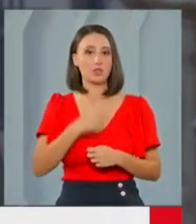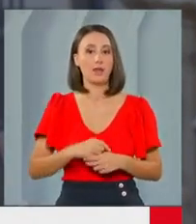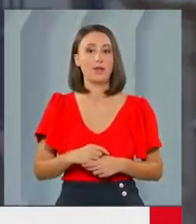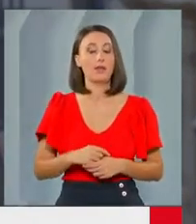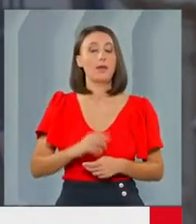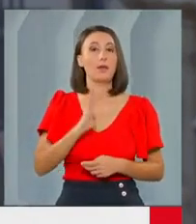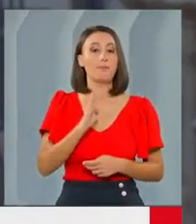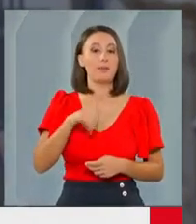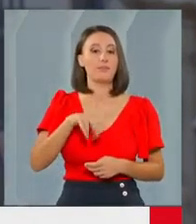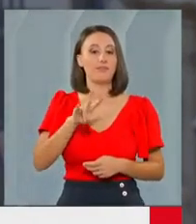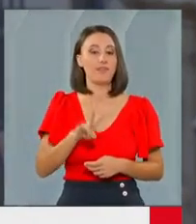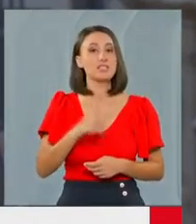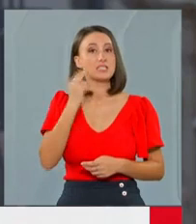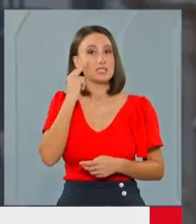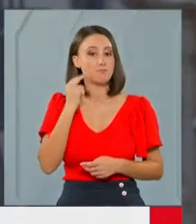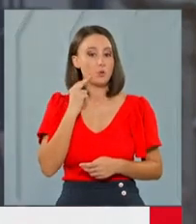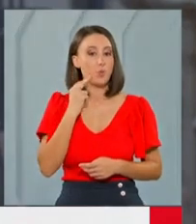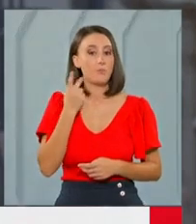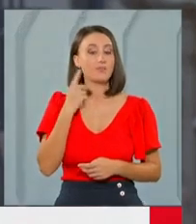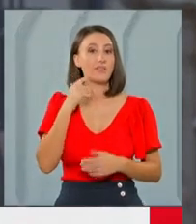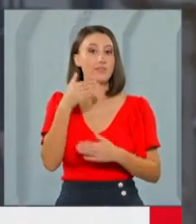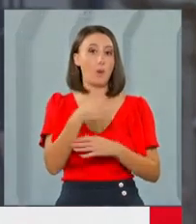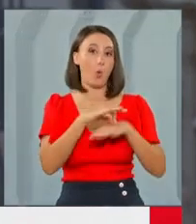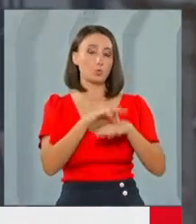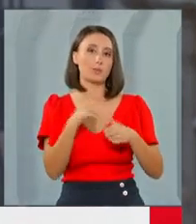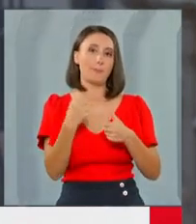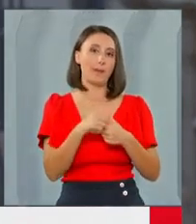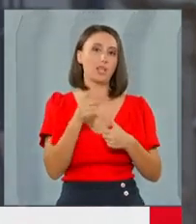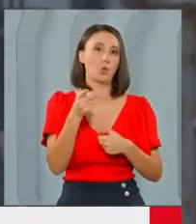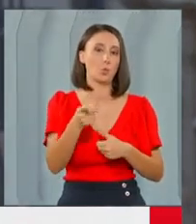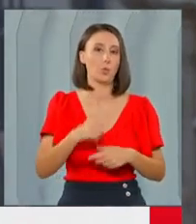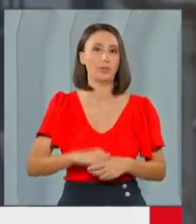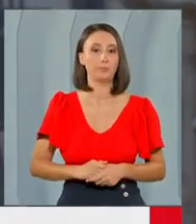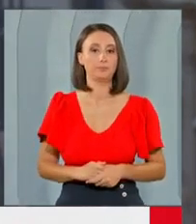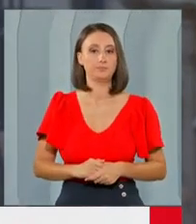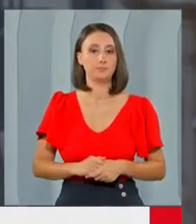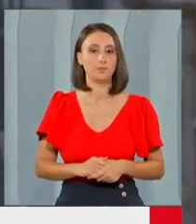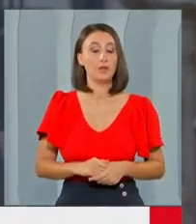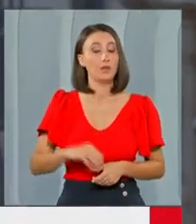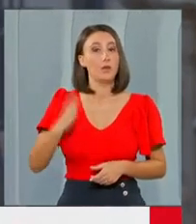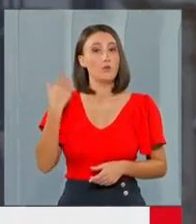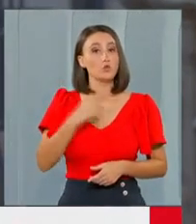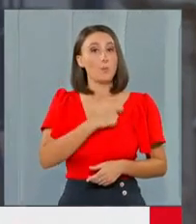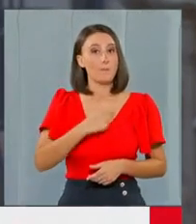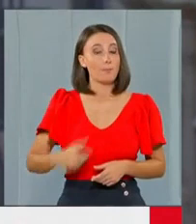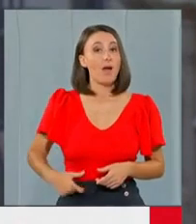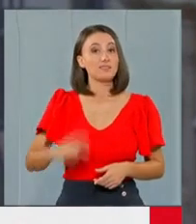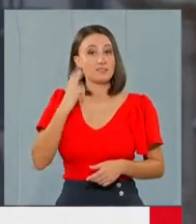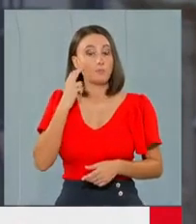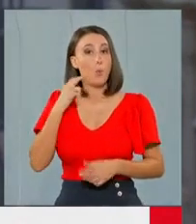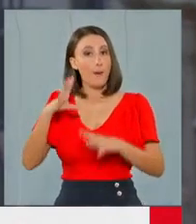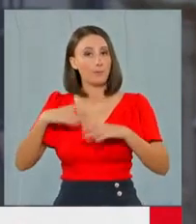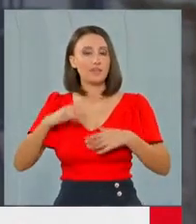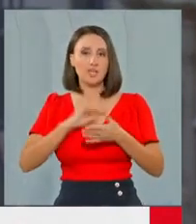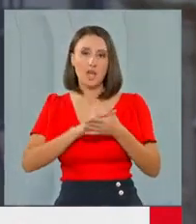automobile Bavaria în Sibiu firma condusă de prietenul său Michael schmith fostul primar al Sibiului a primit gratuit